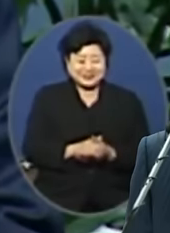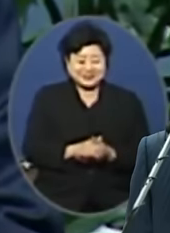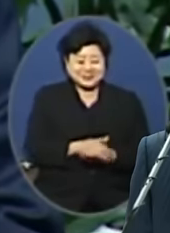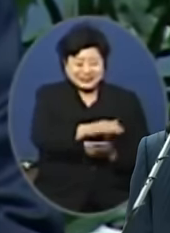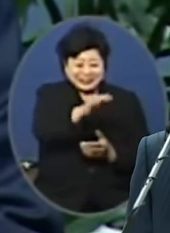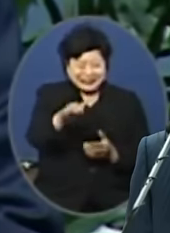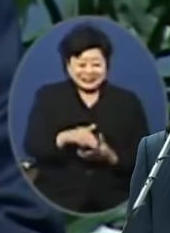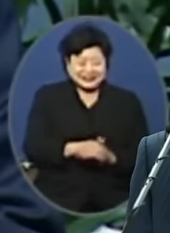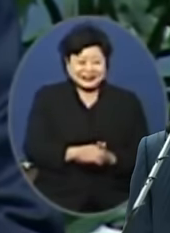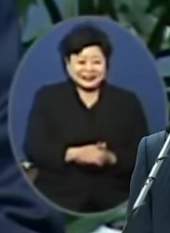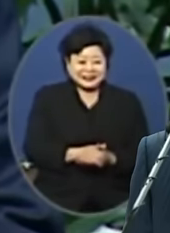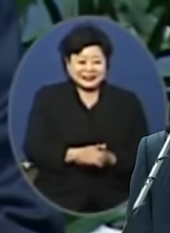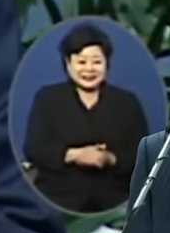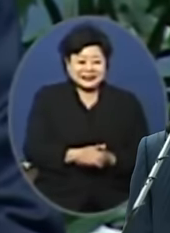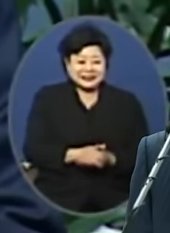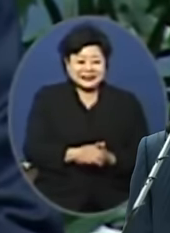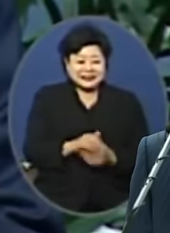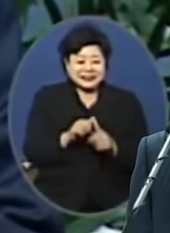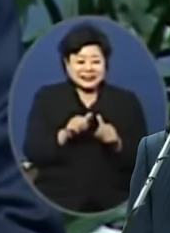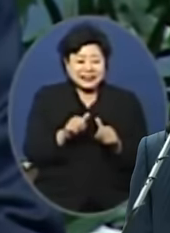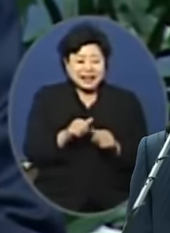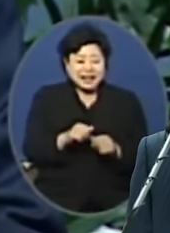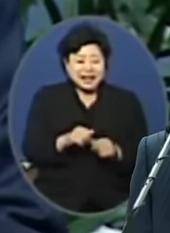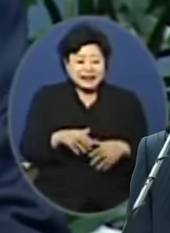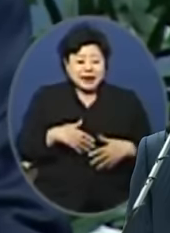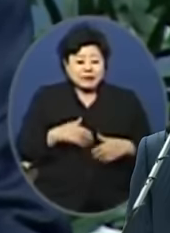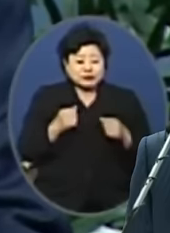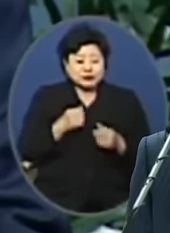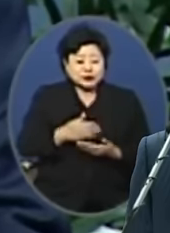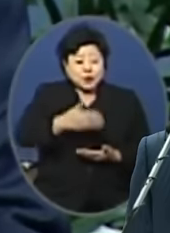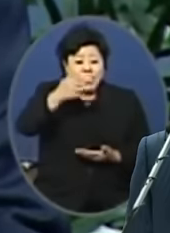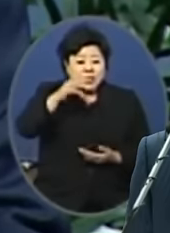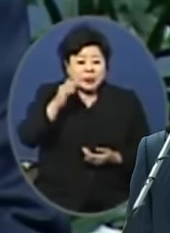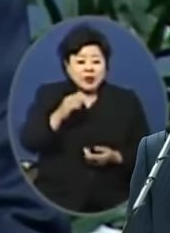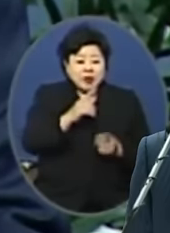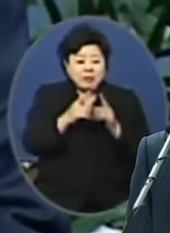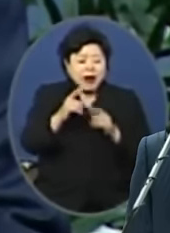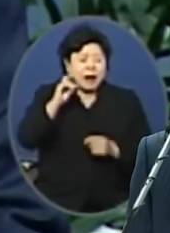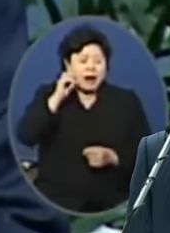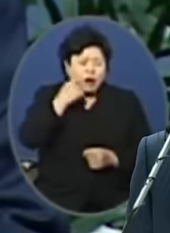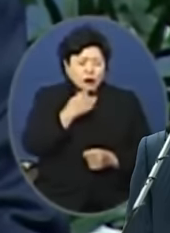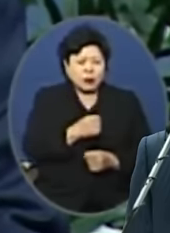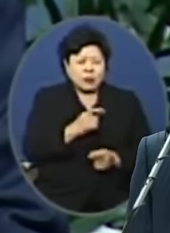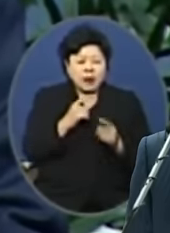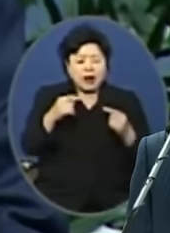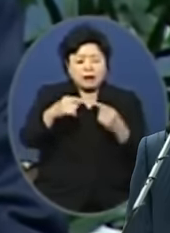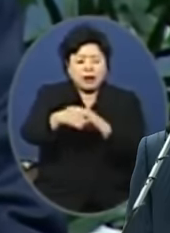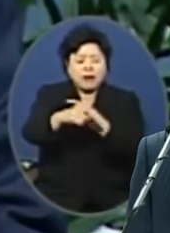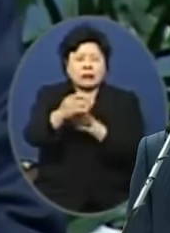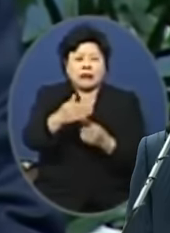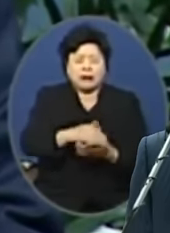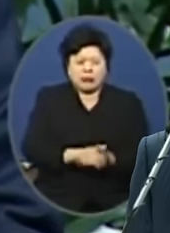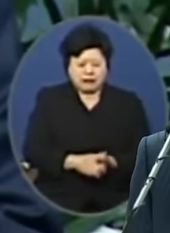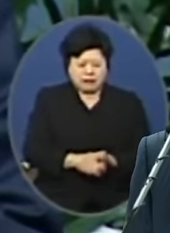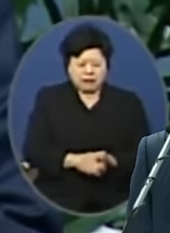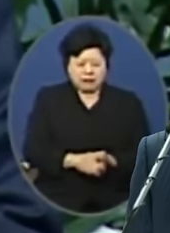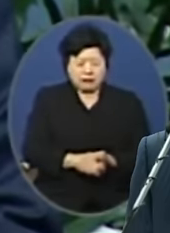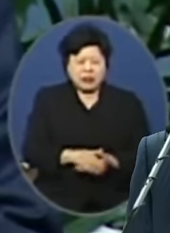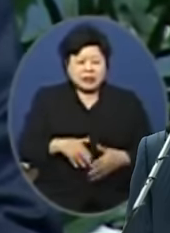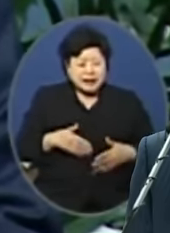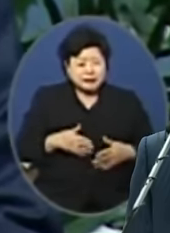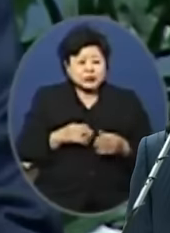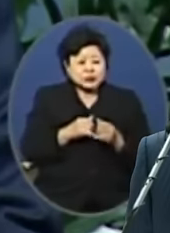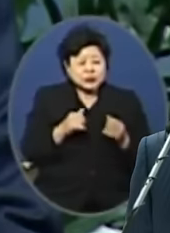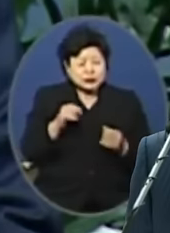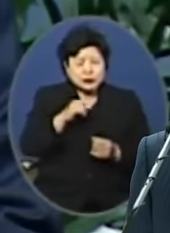우리가 남북 통일이 되면 제일 어려움이 언어일 것입니다. 우리 남쪽